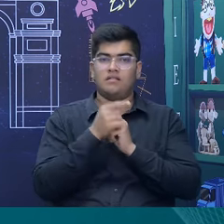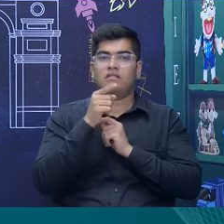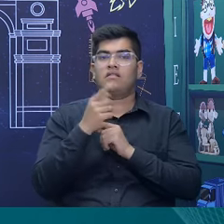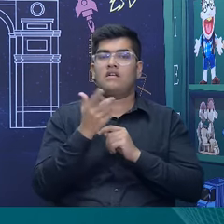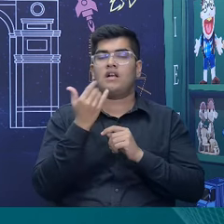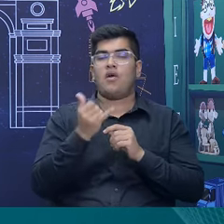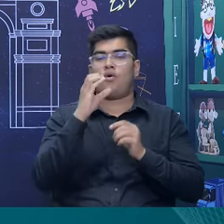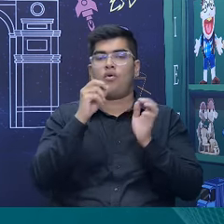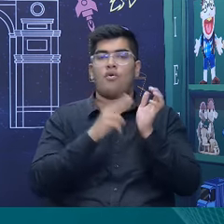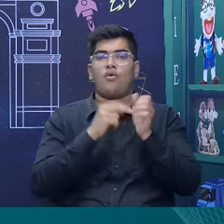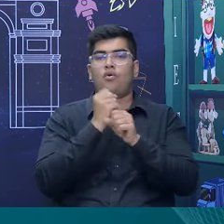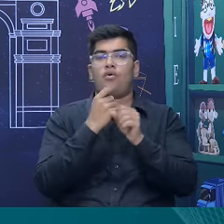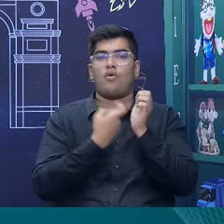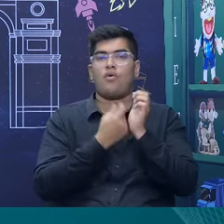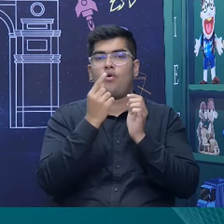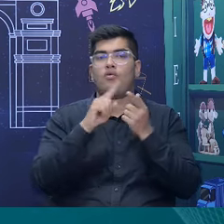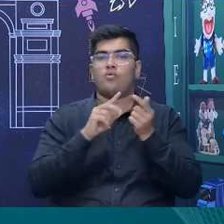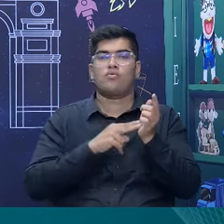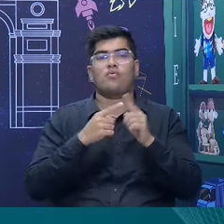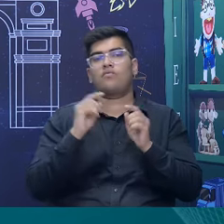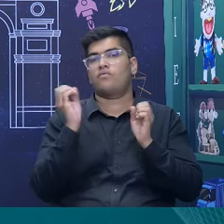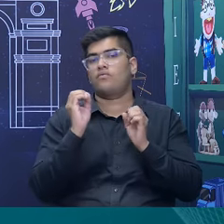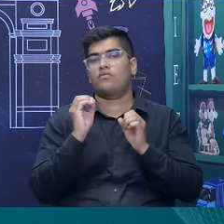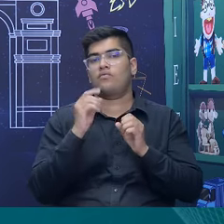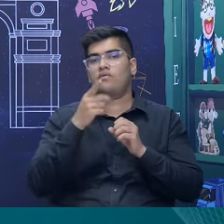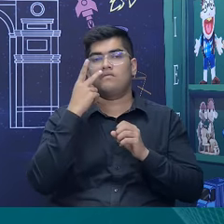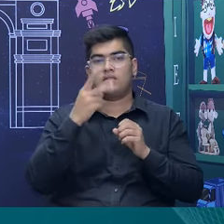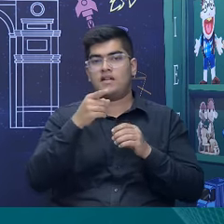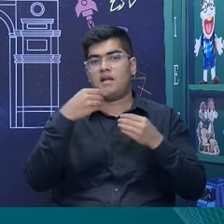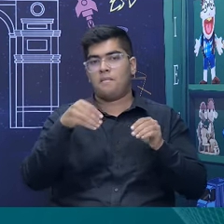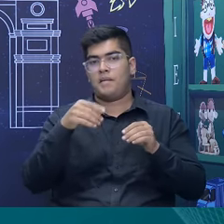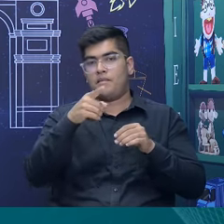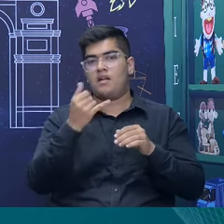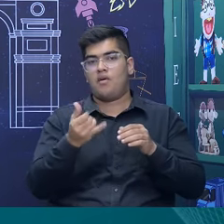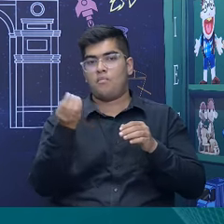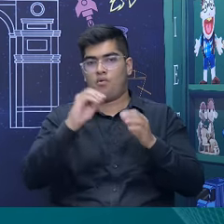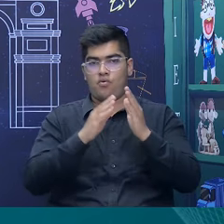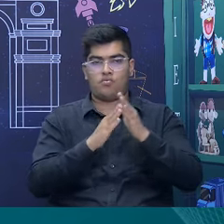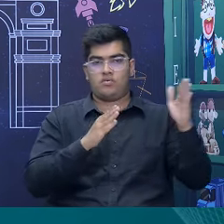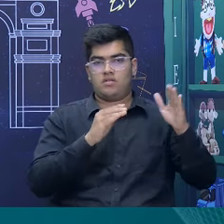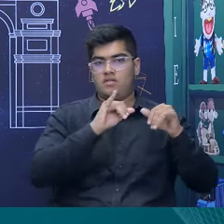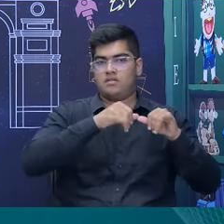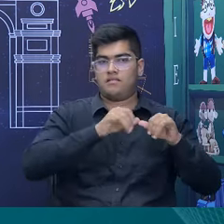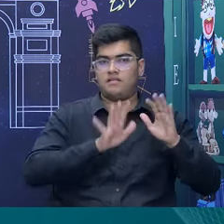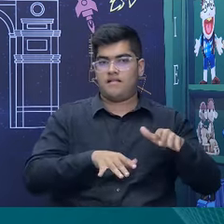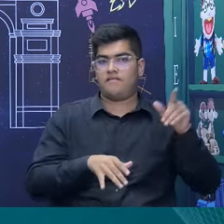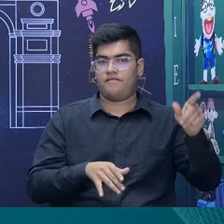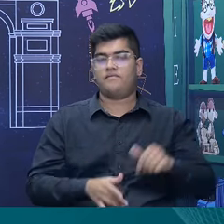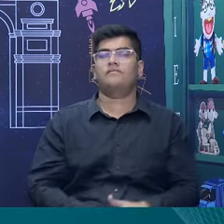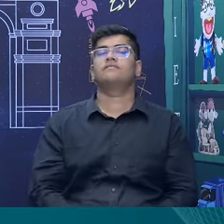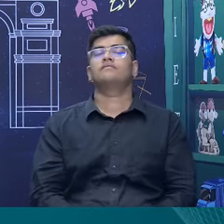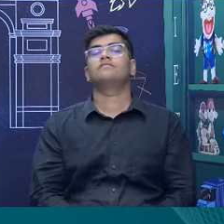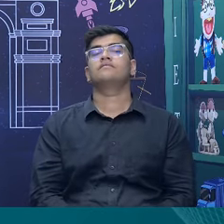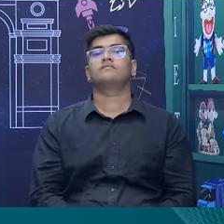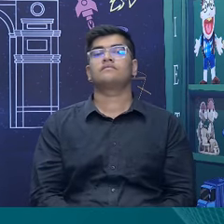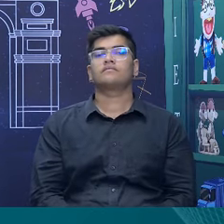कांग्रुअस करके दिखाती हूं देखिए कांग्रो सा ये इधर की तरफ बाहर निकला हुआ है क्योंकि मैंने कागज इधर से हटा के इधर